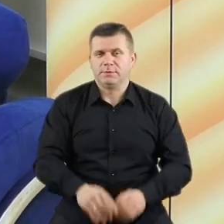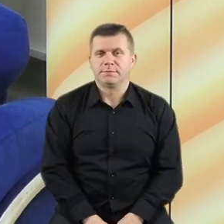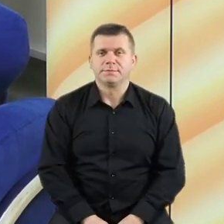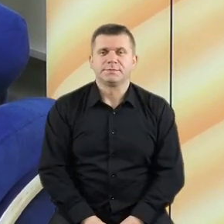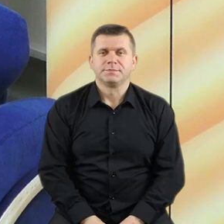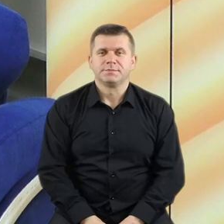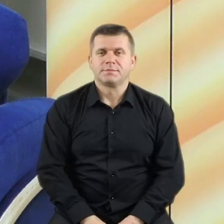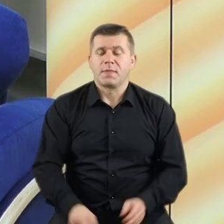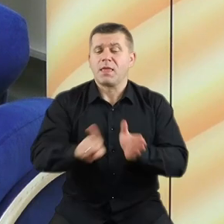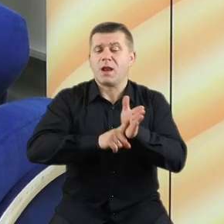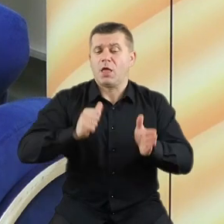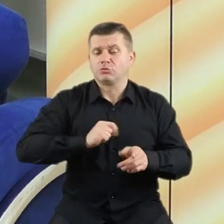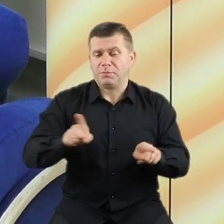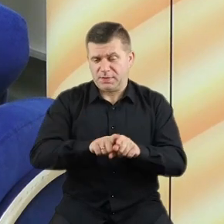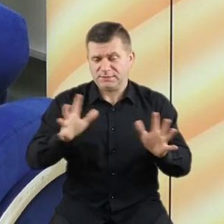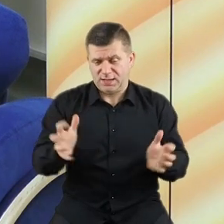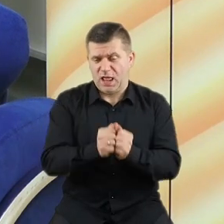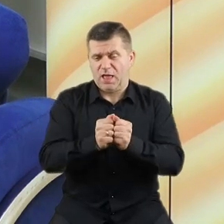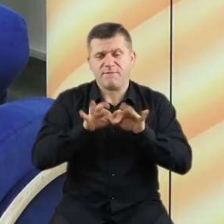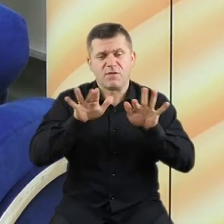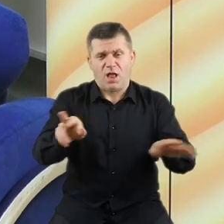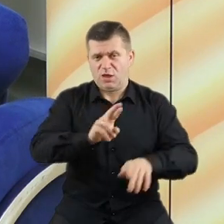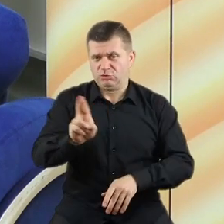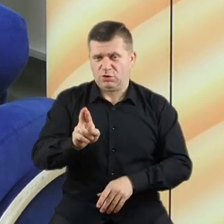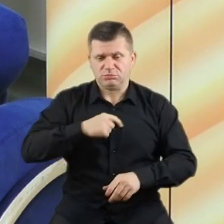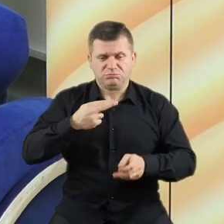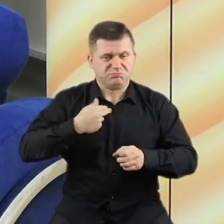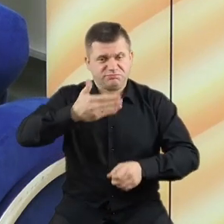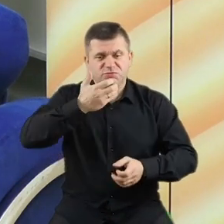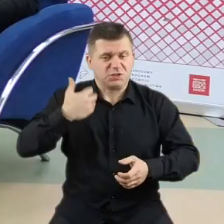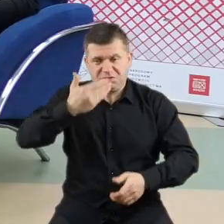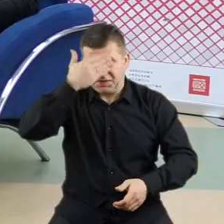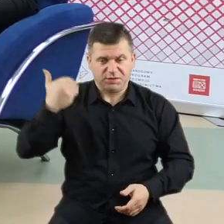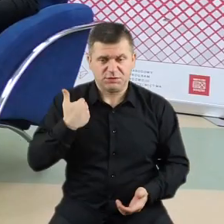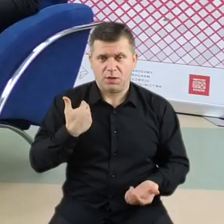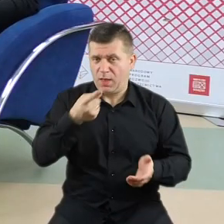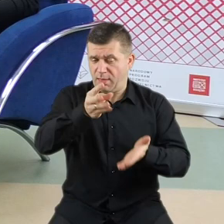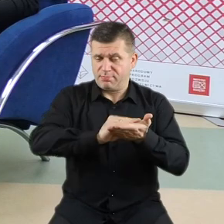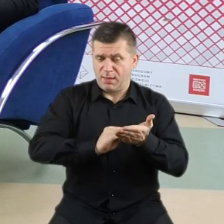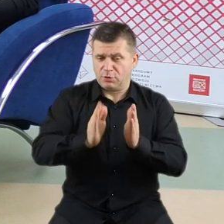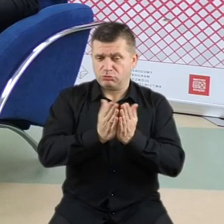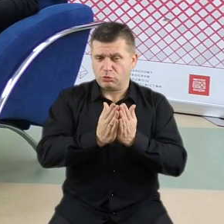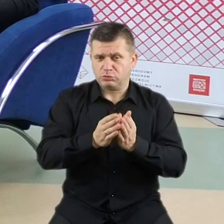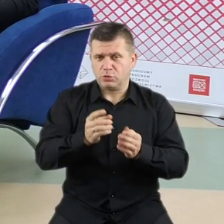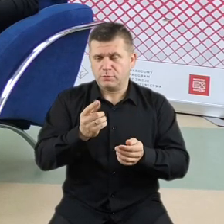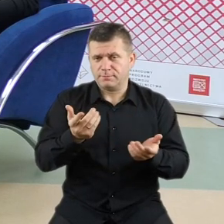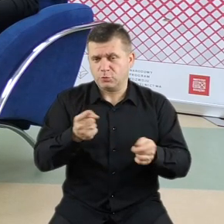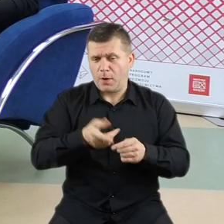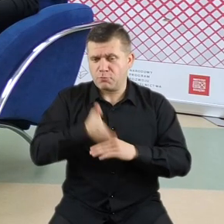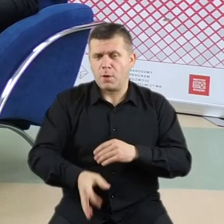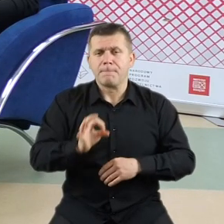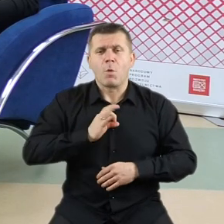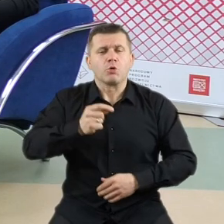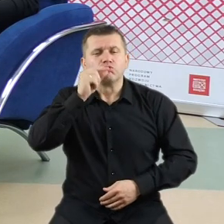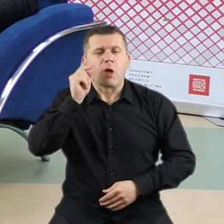odnaleźć. Ale dla siebie też znalazłam wiele rzeczy, których nie wiedziałam. Napisałaś tę książkę trochę za późno, bo ja wiem, że